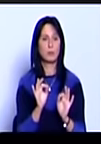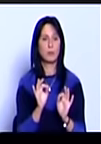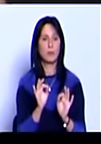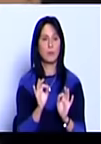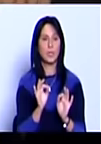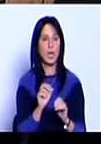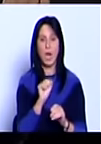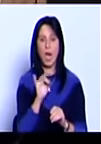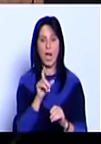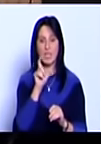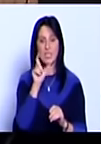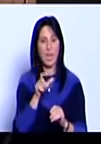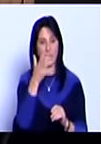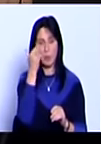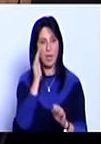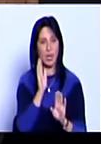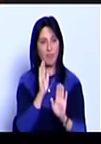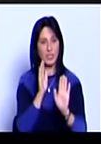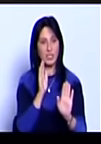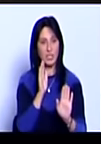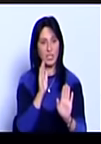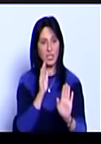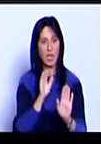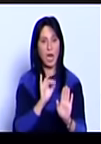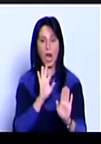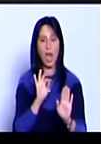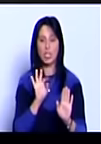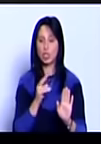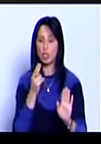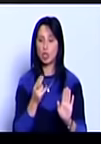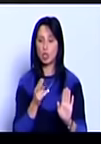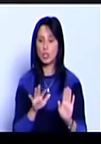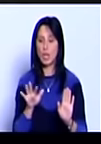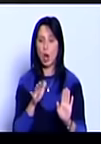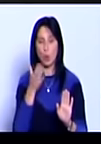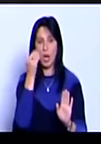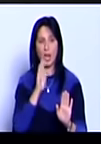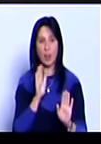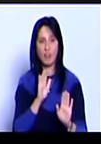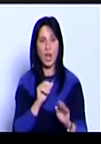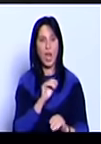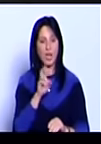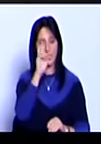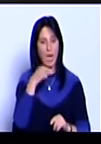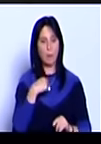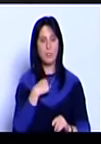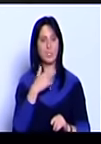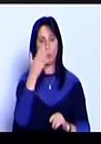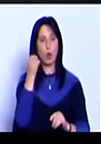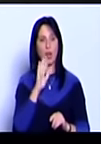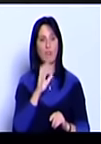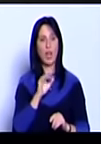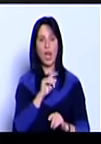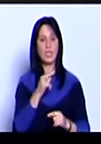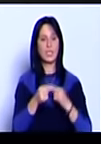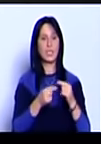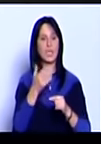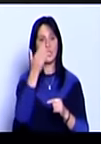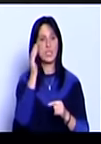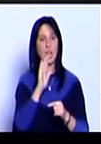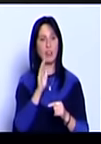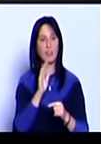არც ადამიანი გავიწყდება, არც სოციალური გარემო გავიწყდება, არც სახელმწიფო გავიწყდება, არც ტრადიცია გავიწყდება,